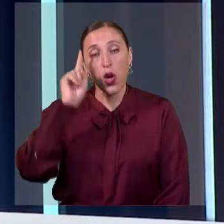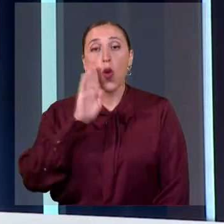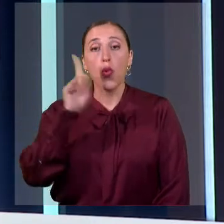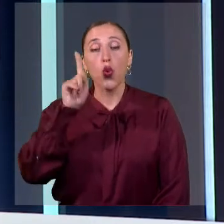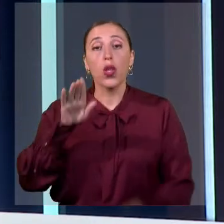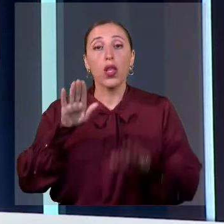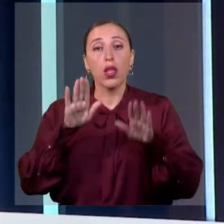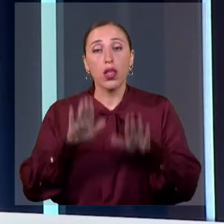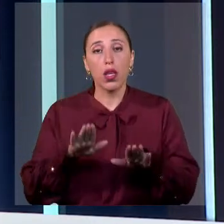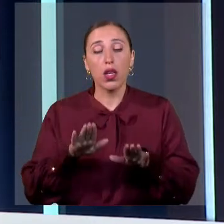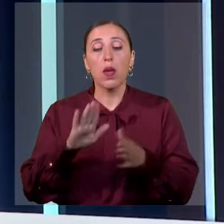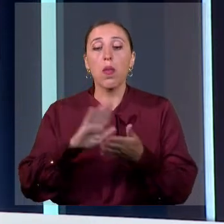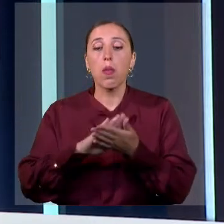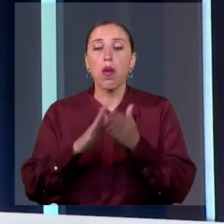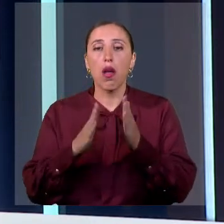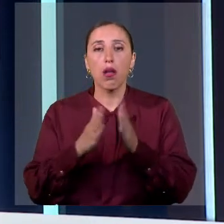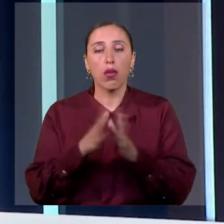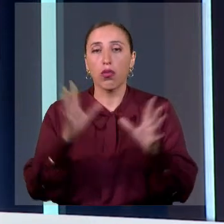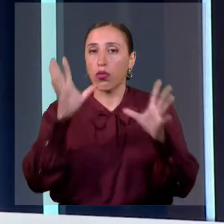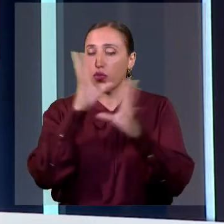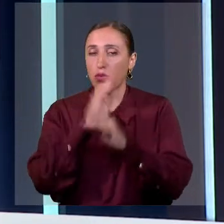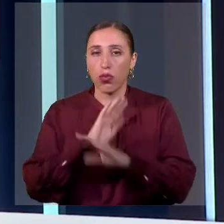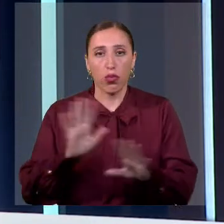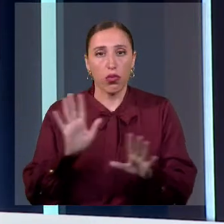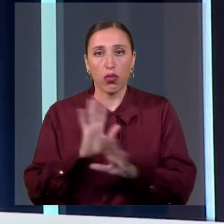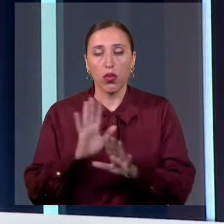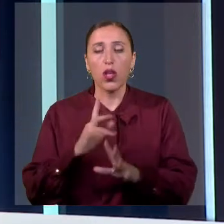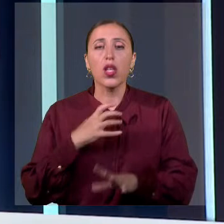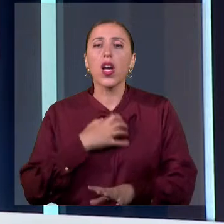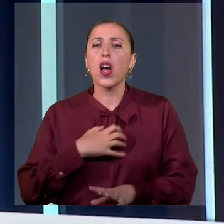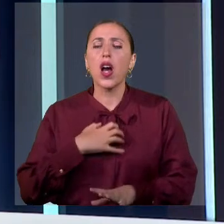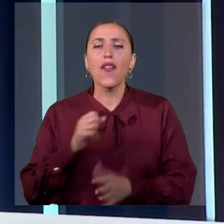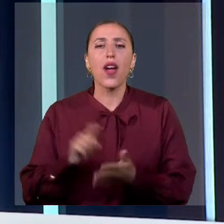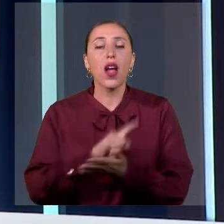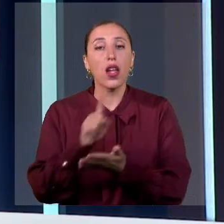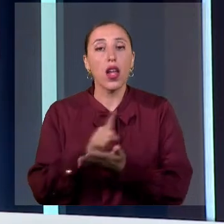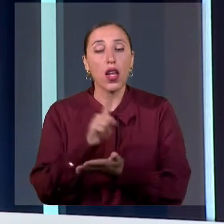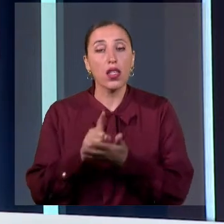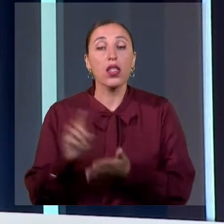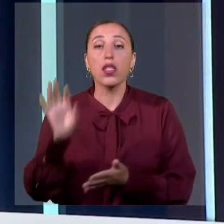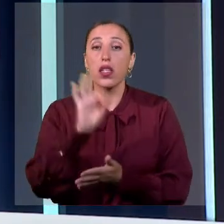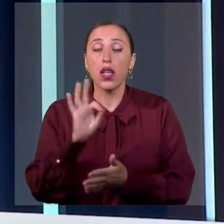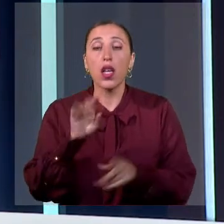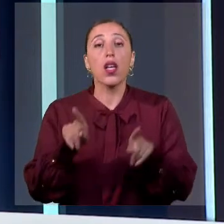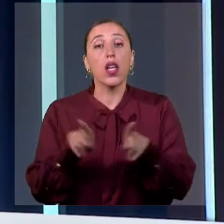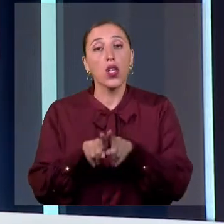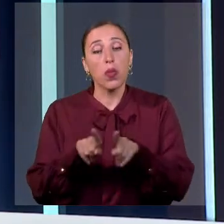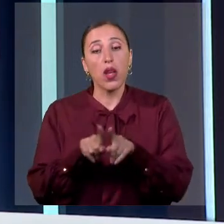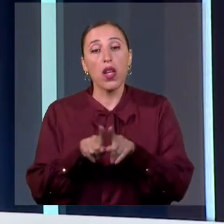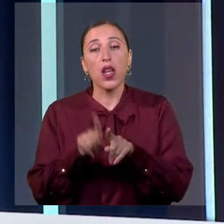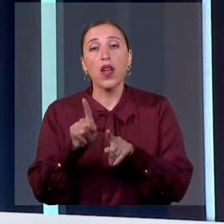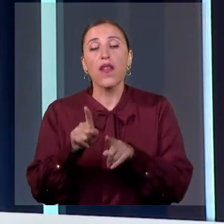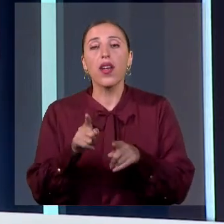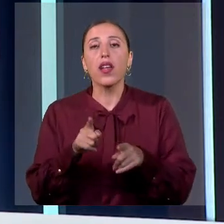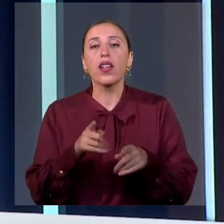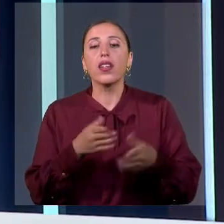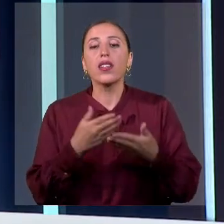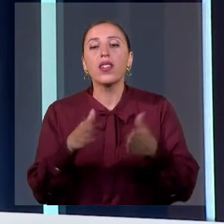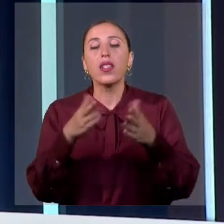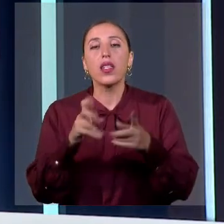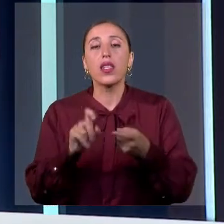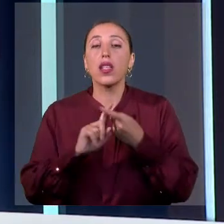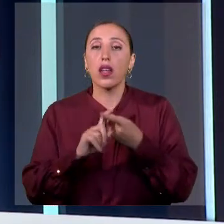կարողացել պայմանավորվածություններ ձեռք բերել կարևորագույն հարցերի շուրջ, այդ թվում ապաշրջափակման, հայտարարել է վարչապետ Նիկոլ